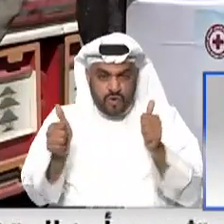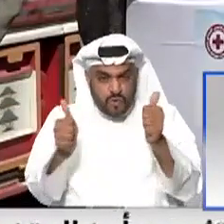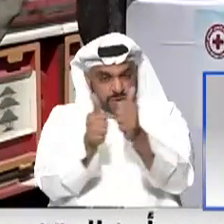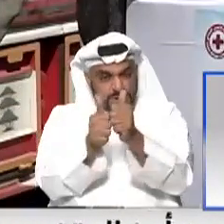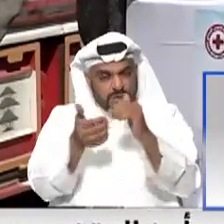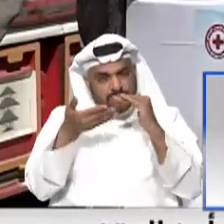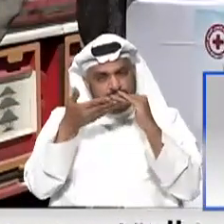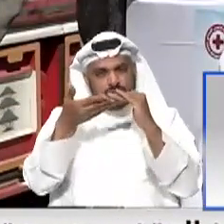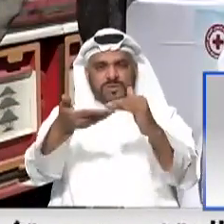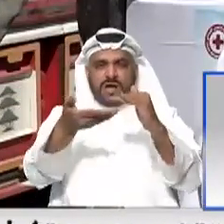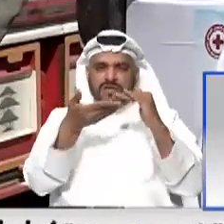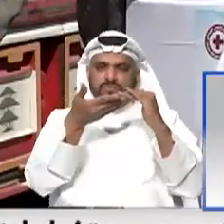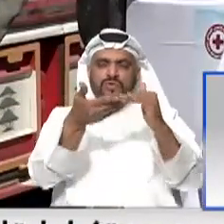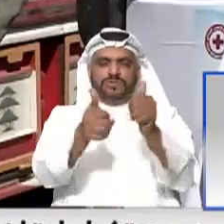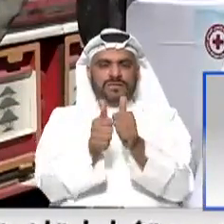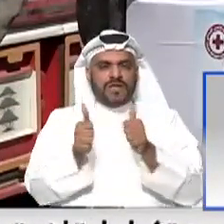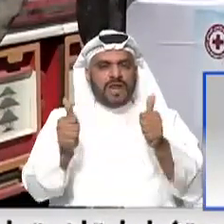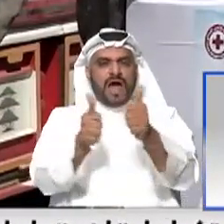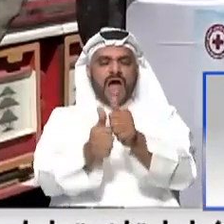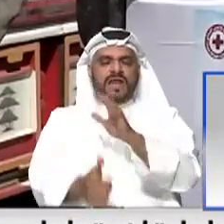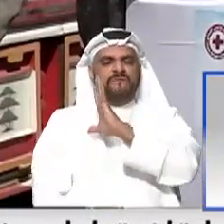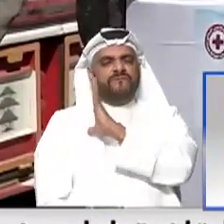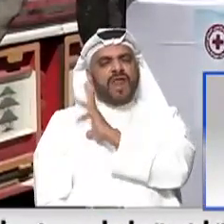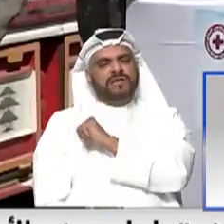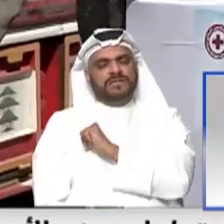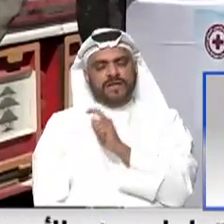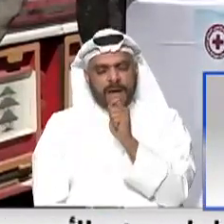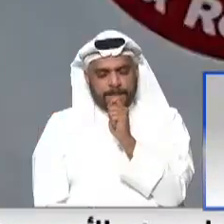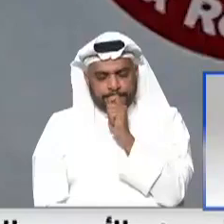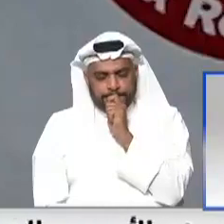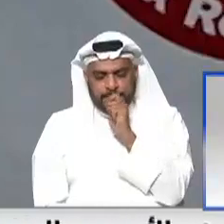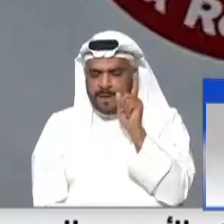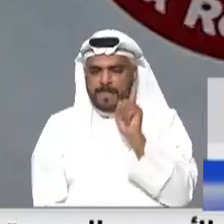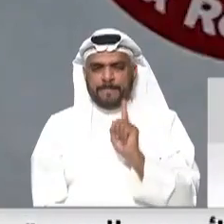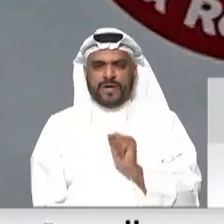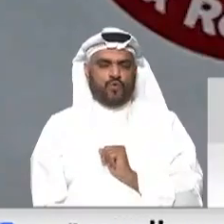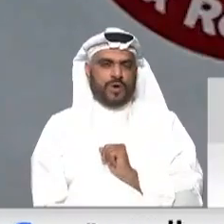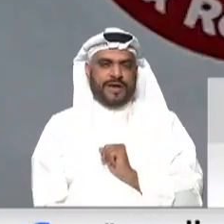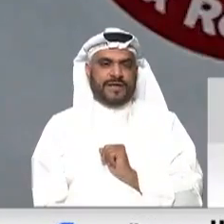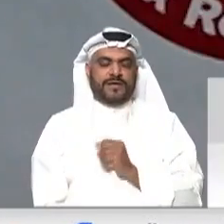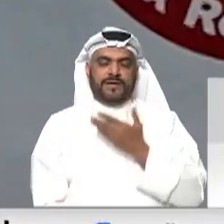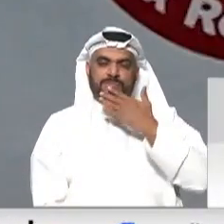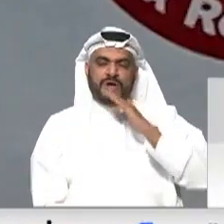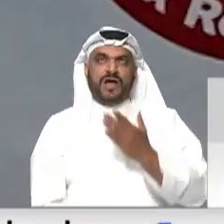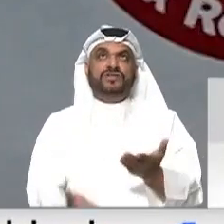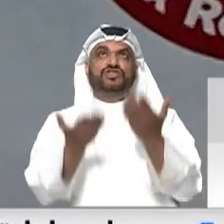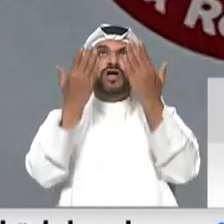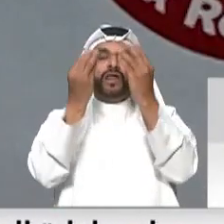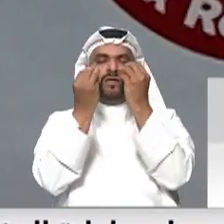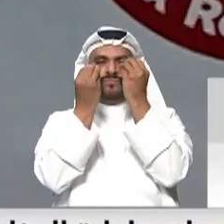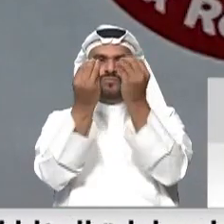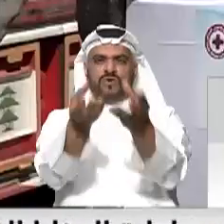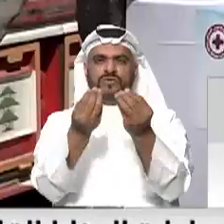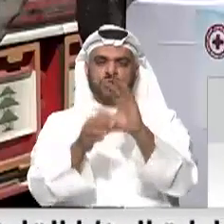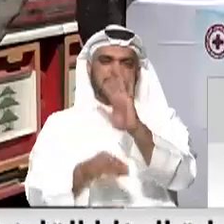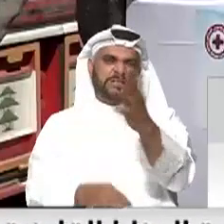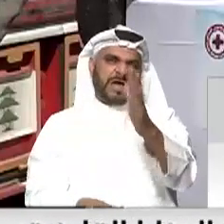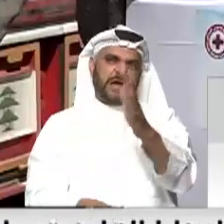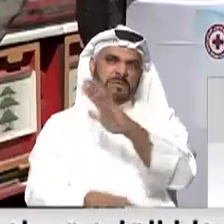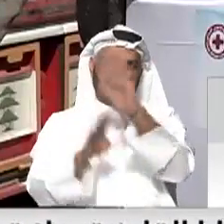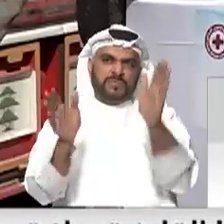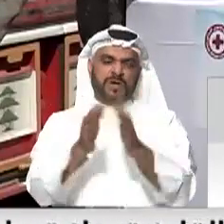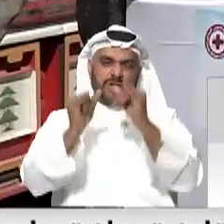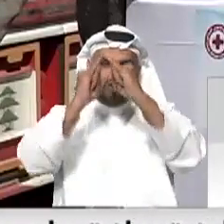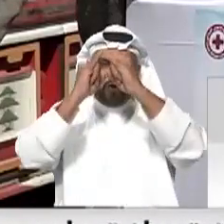العائلات الفلسطينية المتعففة داخل المخيمات الفلسطينية، وإن شاء الله توصل لعدد ممكن من الفقراء داخل